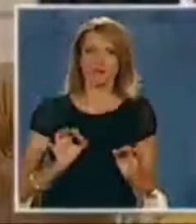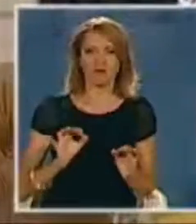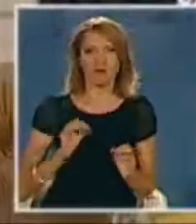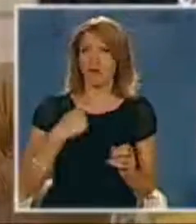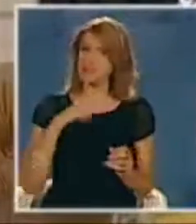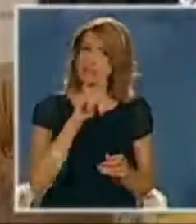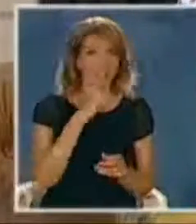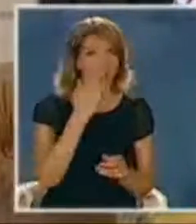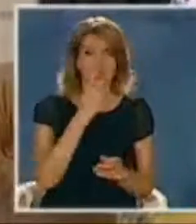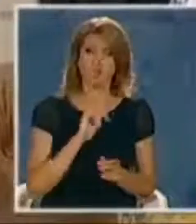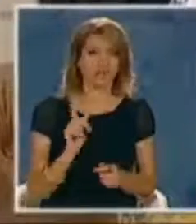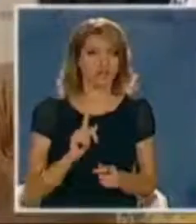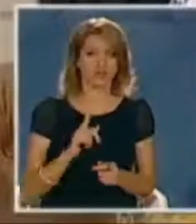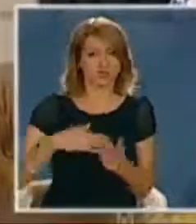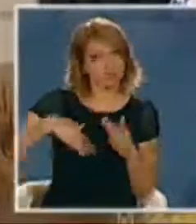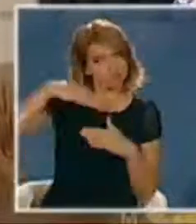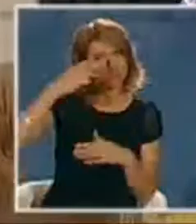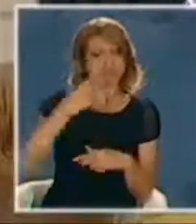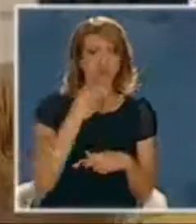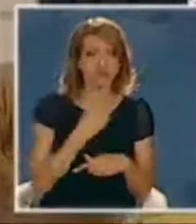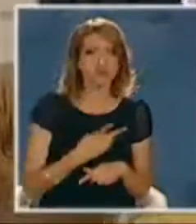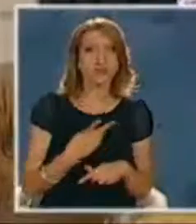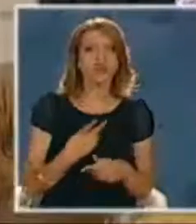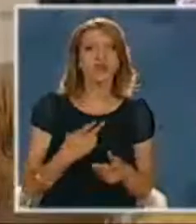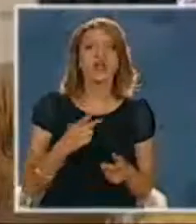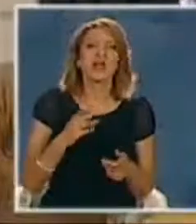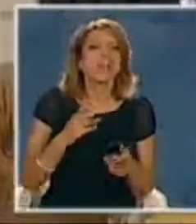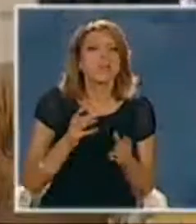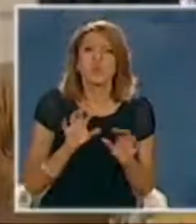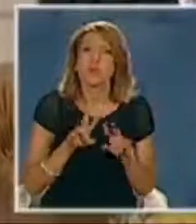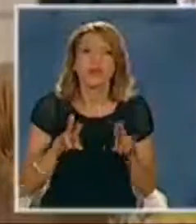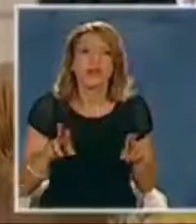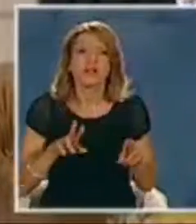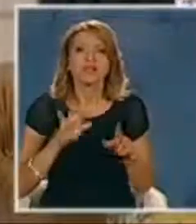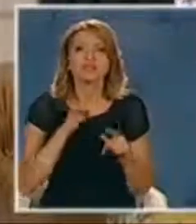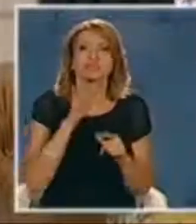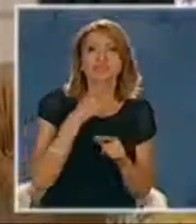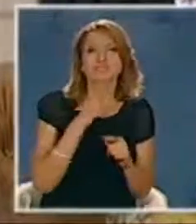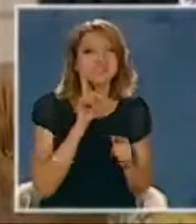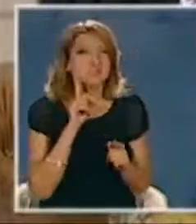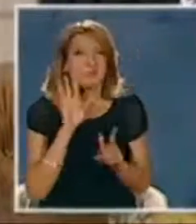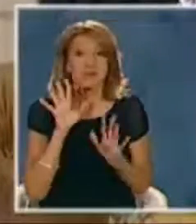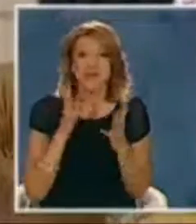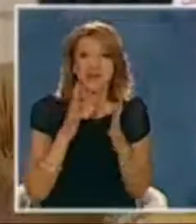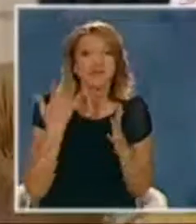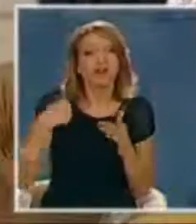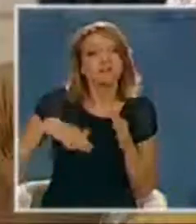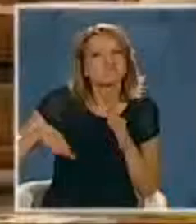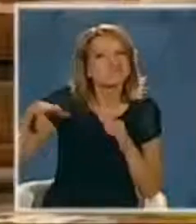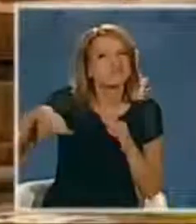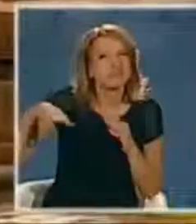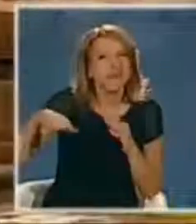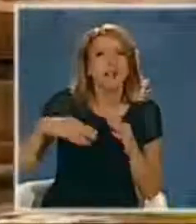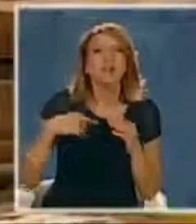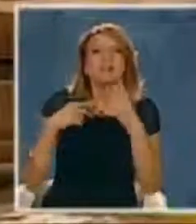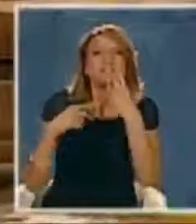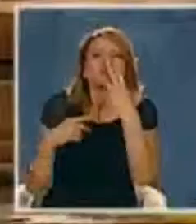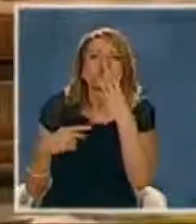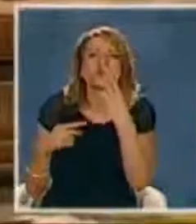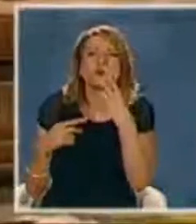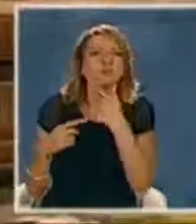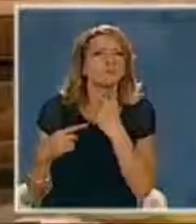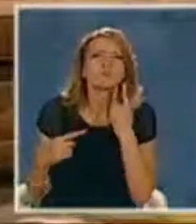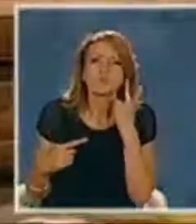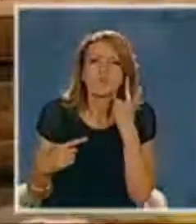не те лъжа това, което ти казвам. Защото има го момента на съмнението. Има го момента, когато си по-малки, виждаш и чуваш тези неща